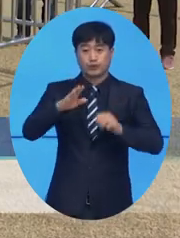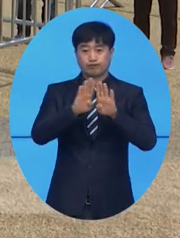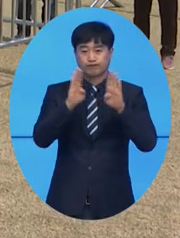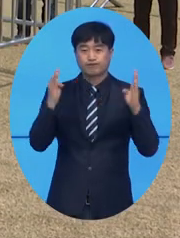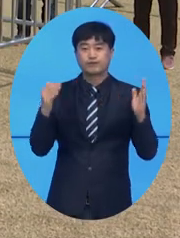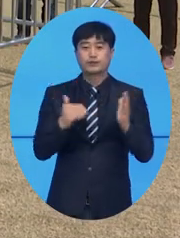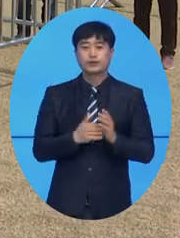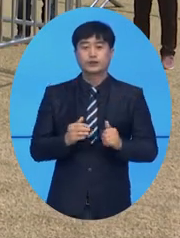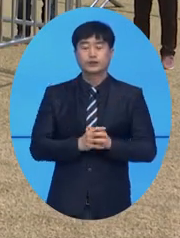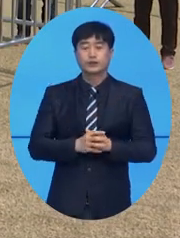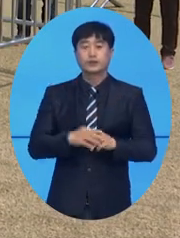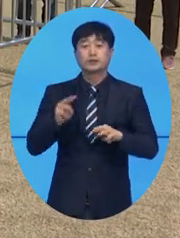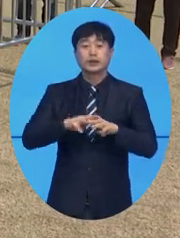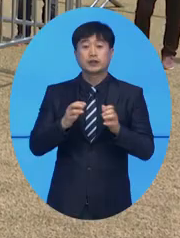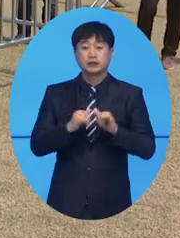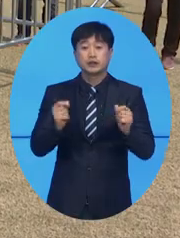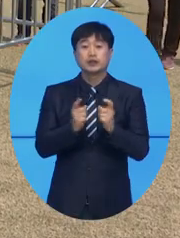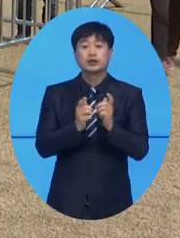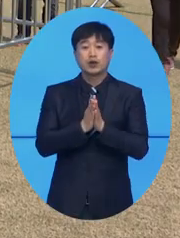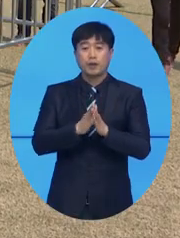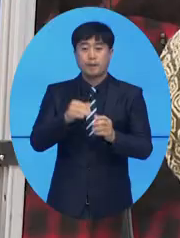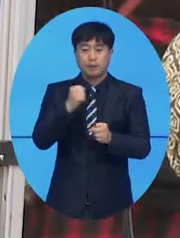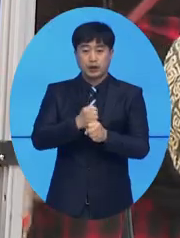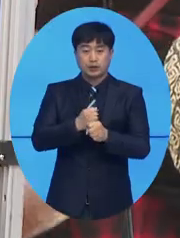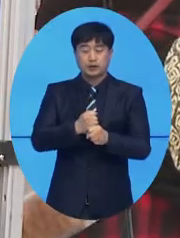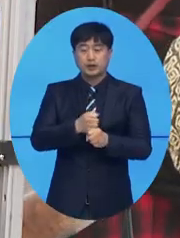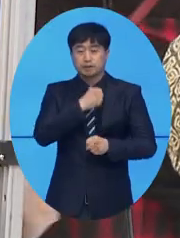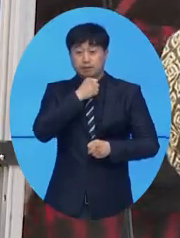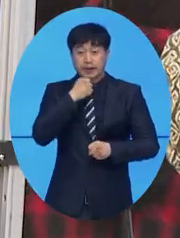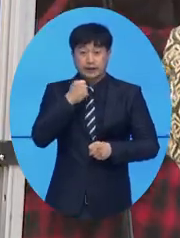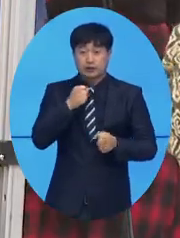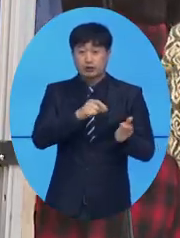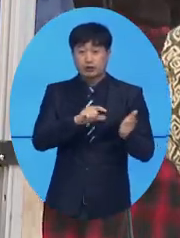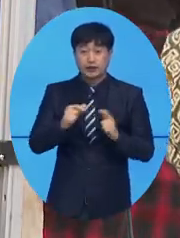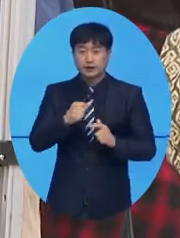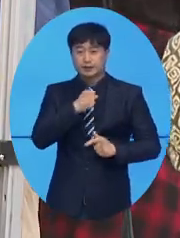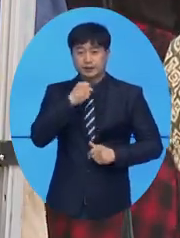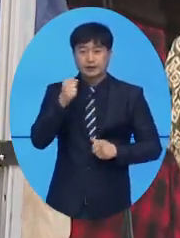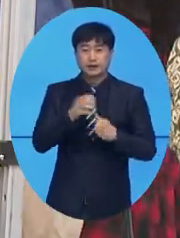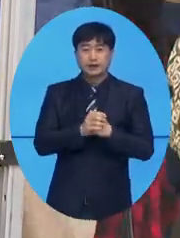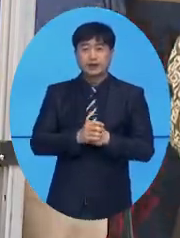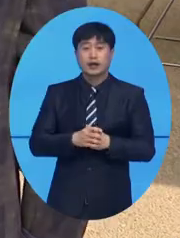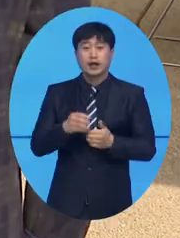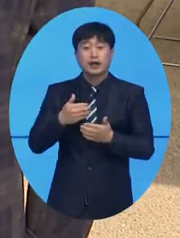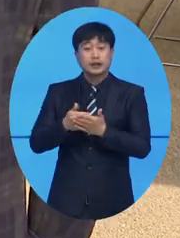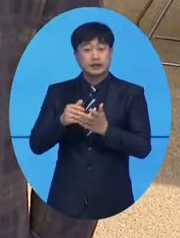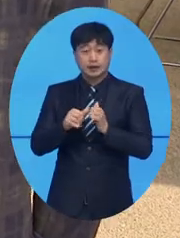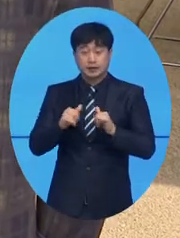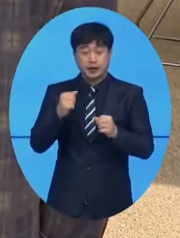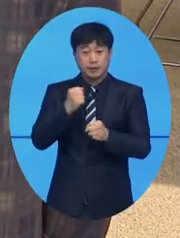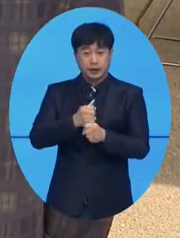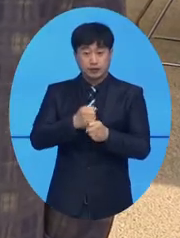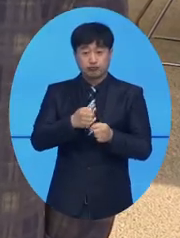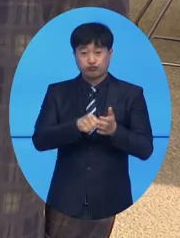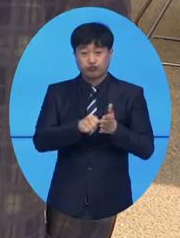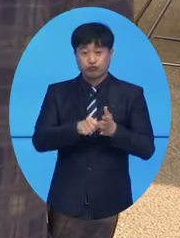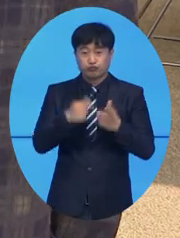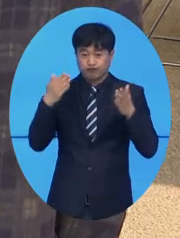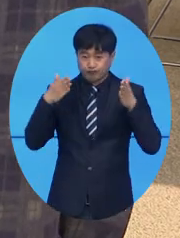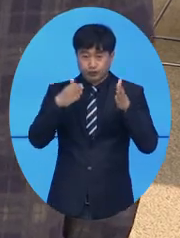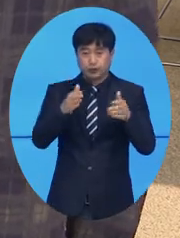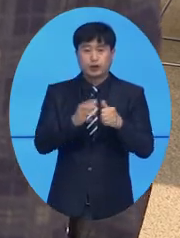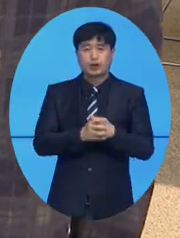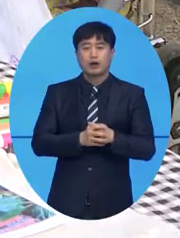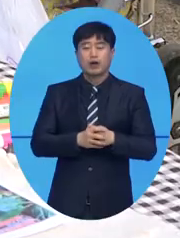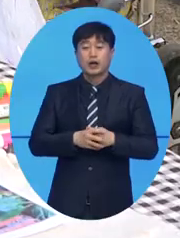열렸습니다. 농부들이 직접 만든 먹거리는 입을 즐겁게 하고 작가들의 수공예품은 눈을 사로잡습니다. 가족 단위